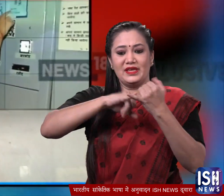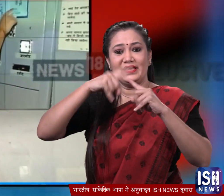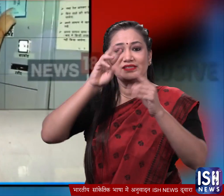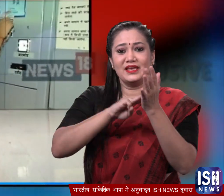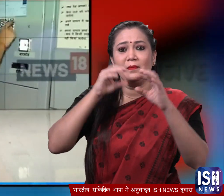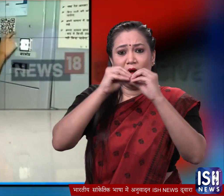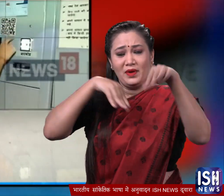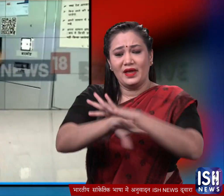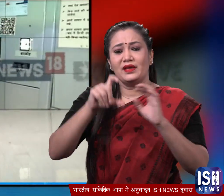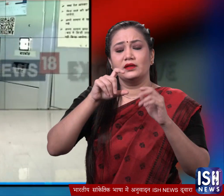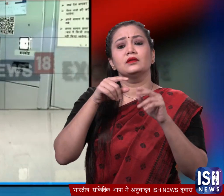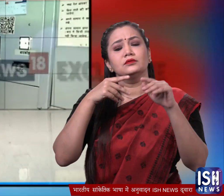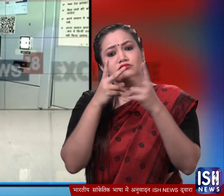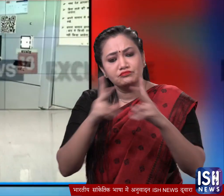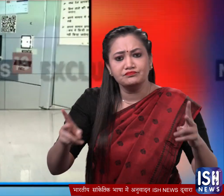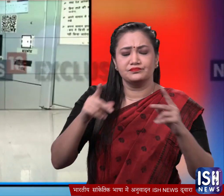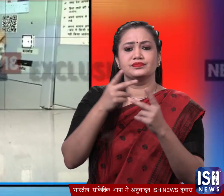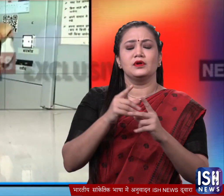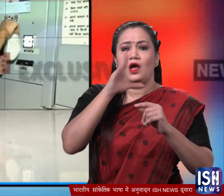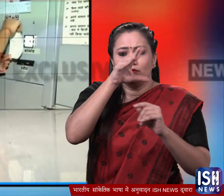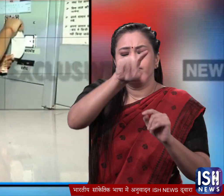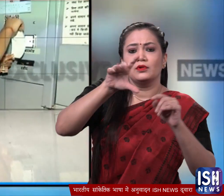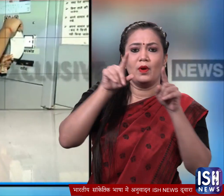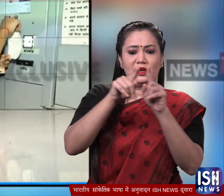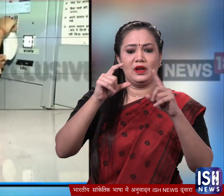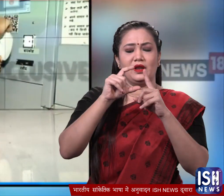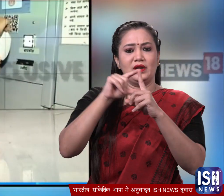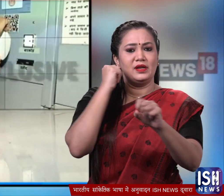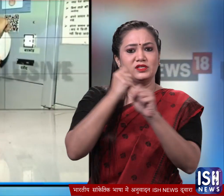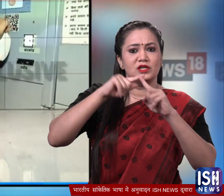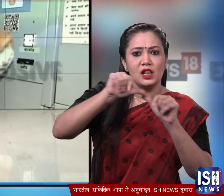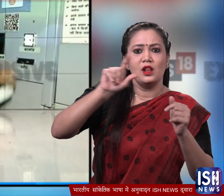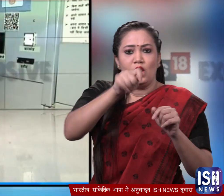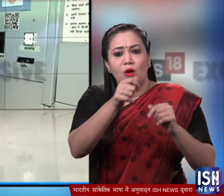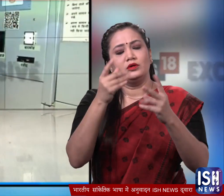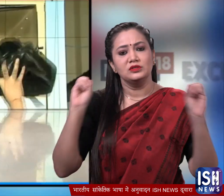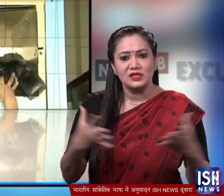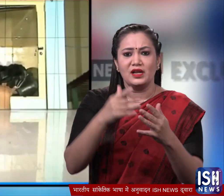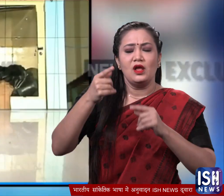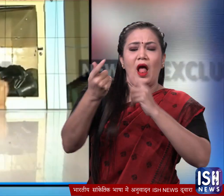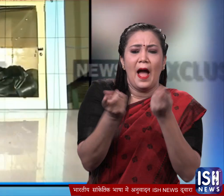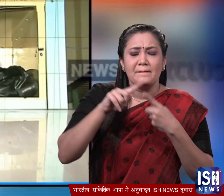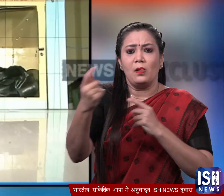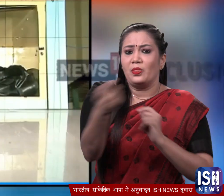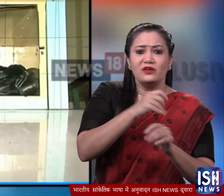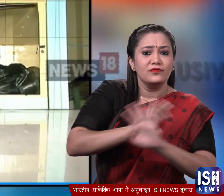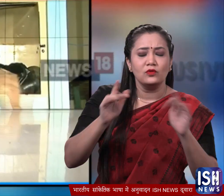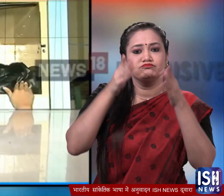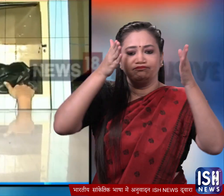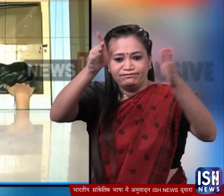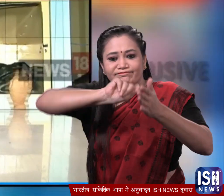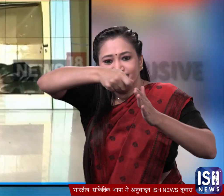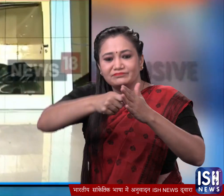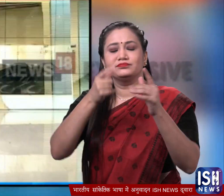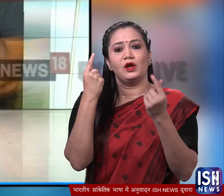पर डिजिटल लॉकर की शुरुआत कर दी। रेलवे स्टेशनों पर अक्सर सामान चोरी होने की शिकायतों से होने वाली किरकिरी से बचने के लिए इन लॉकरों की